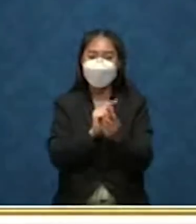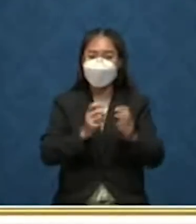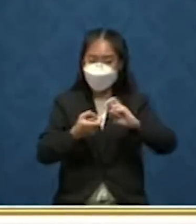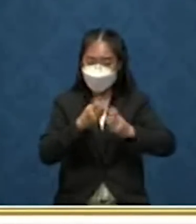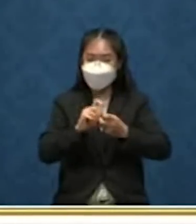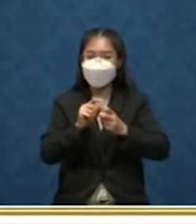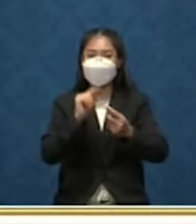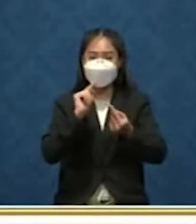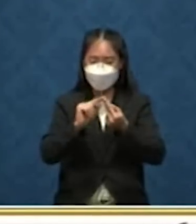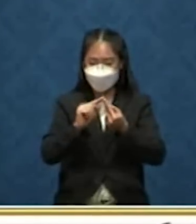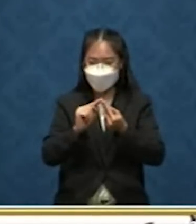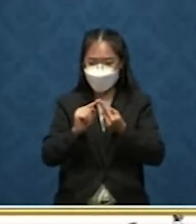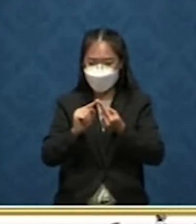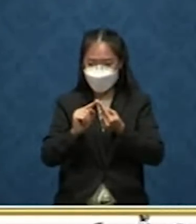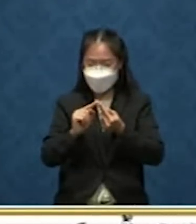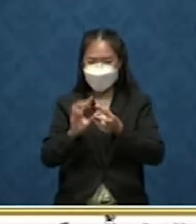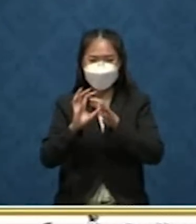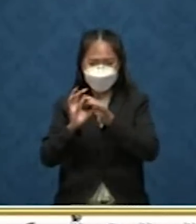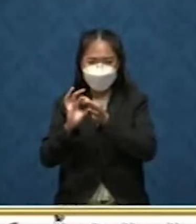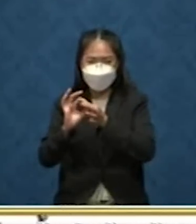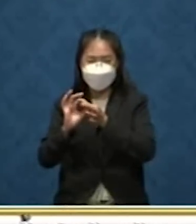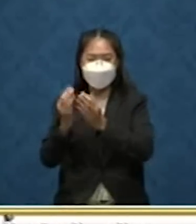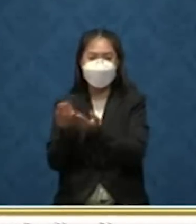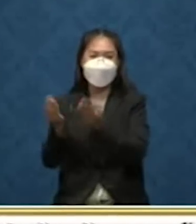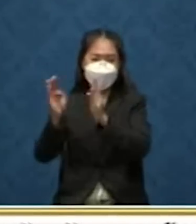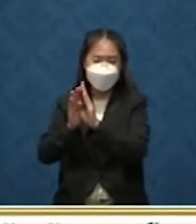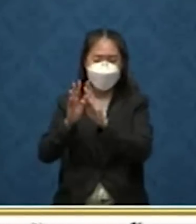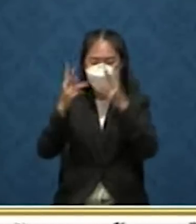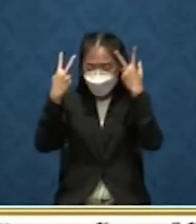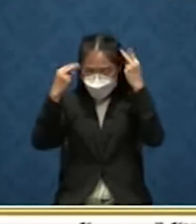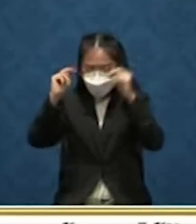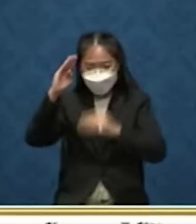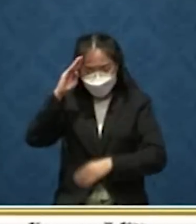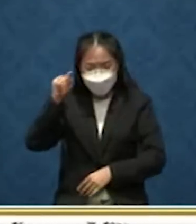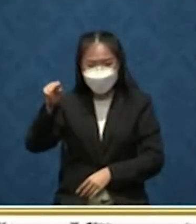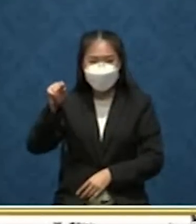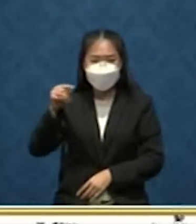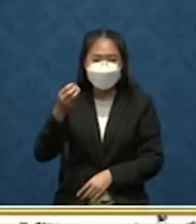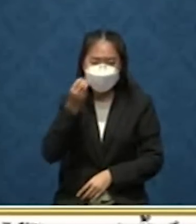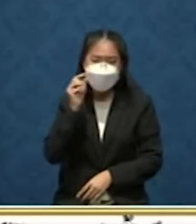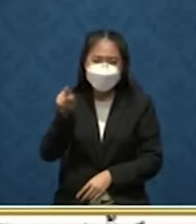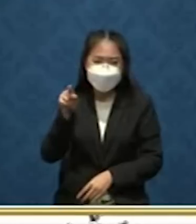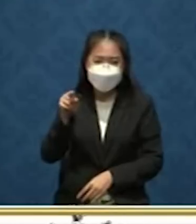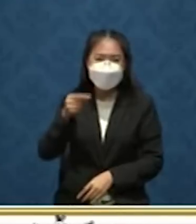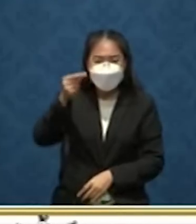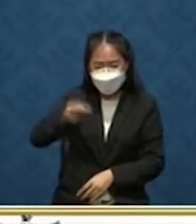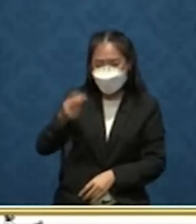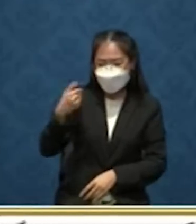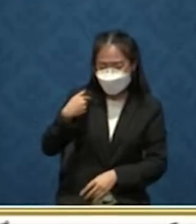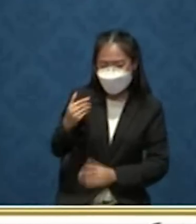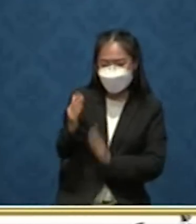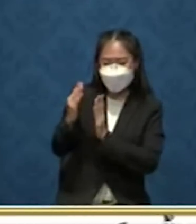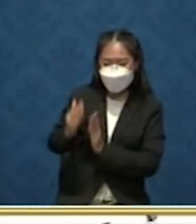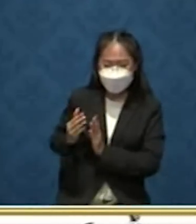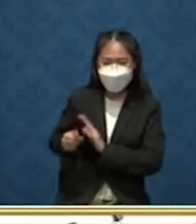มาแตะตระกูลจันโอชาโดยเฉพาะบ้านผลเอกปรีชาที่มีเรื่องเยอะเหอเกินก็จะต้องมีมือวิเศษ